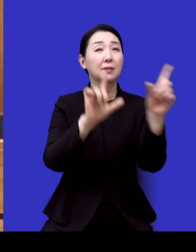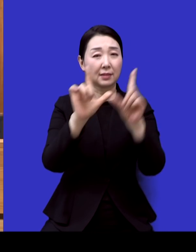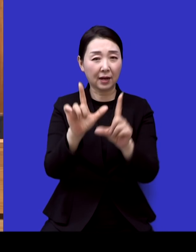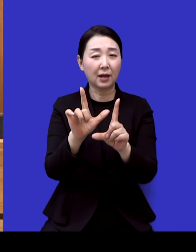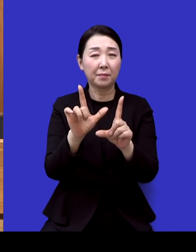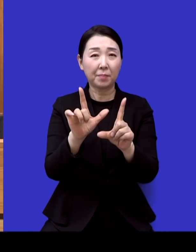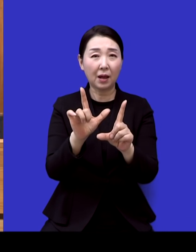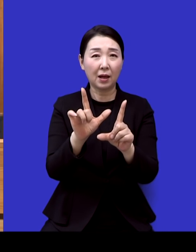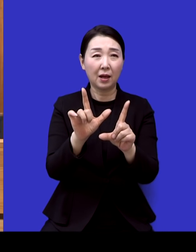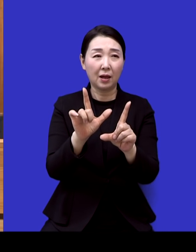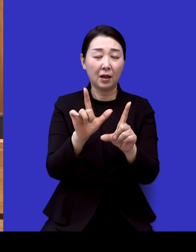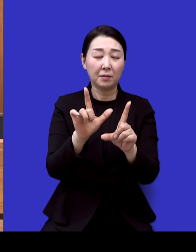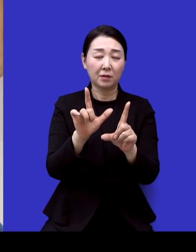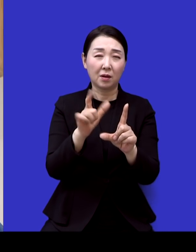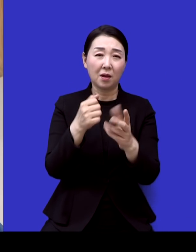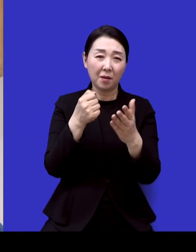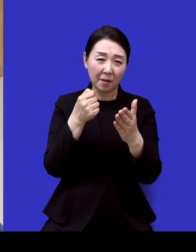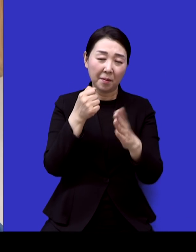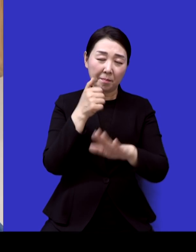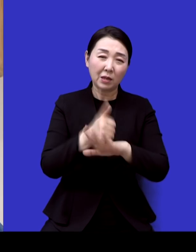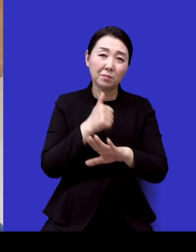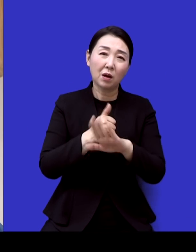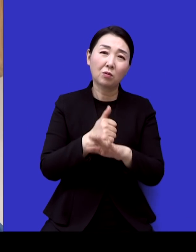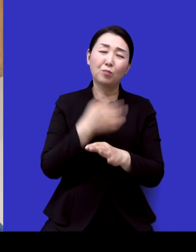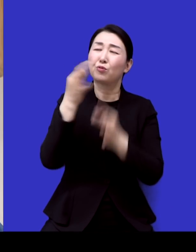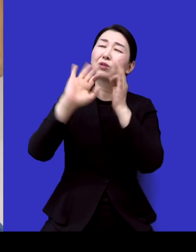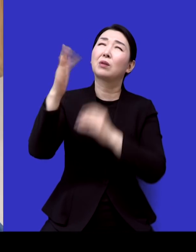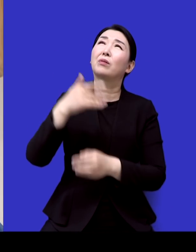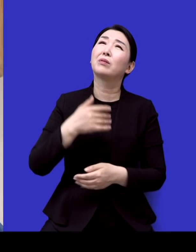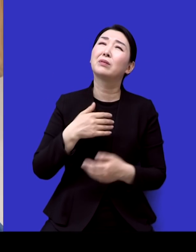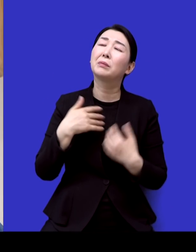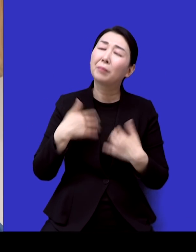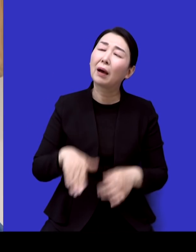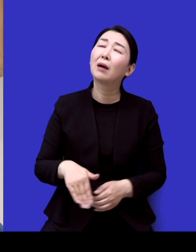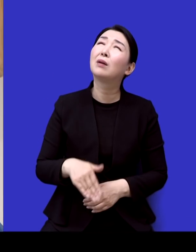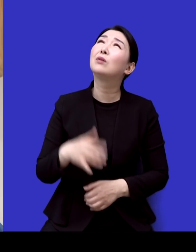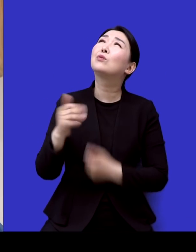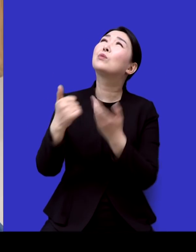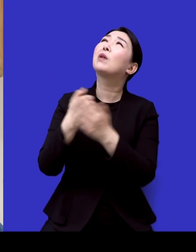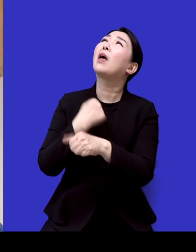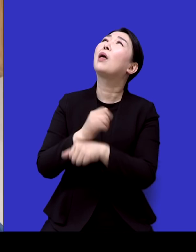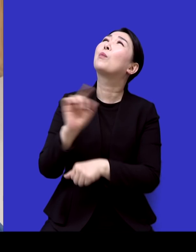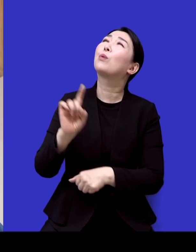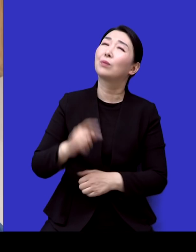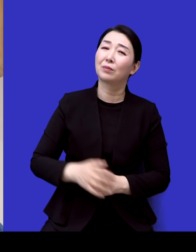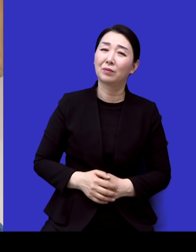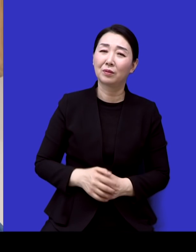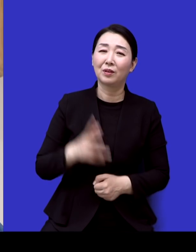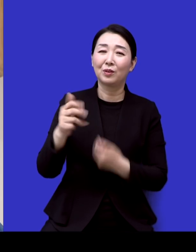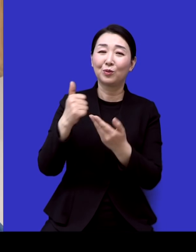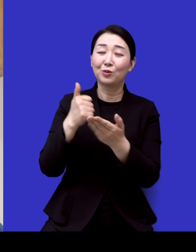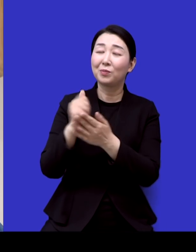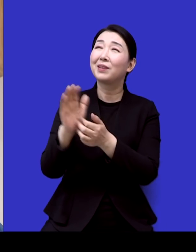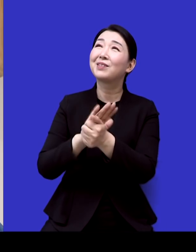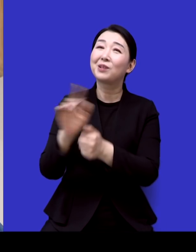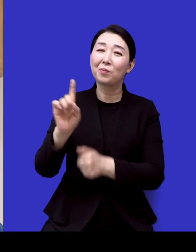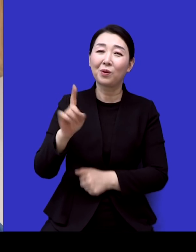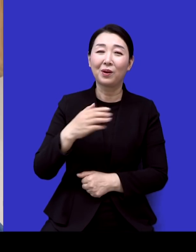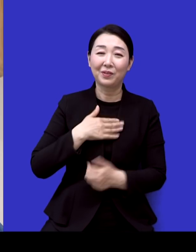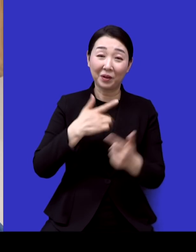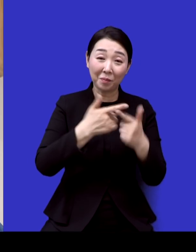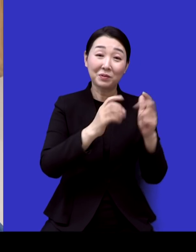마지막으로 약간 부르짖는 것도 아니고 힘 빠진 목소리로 주님 저 뭐 할까요? 이렇게 했는데 주님이 너무 친절하신 게요. 예. 제가